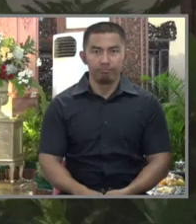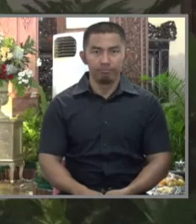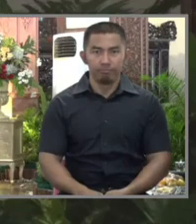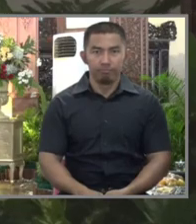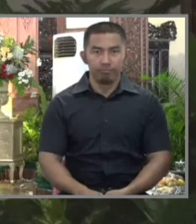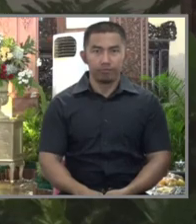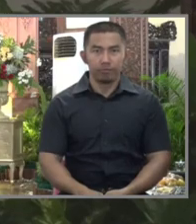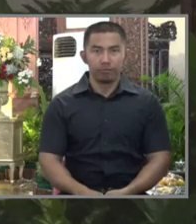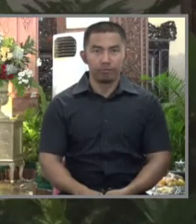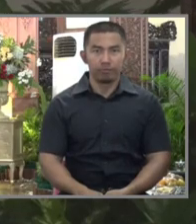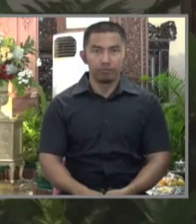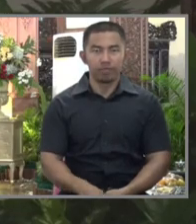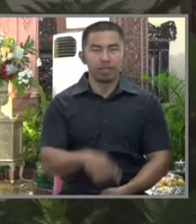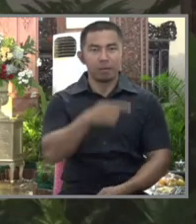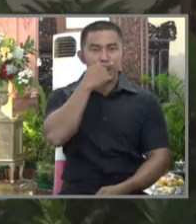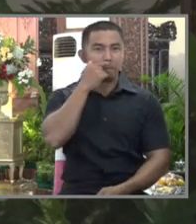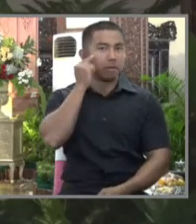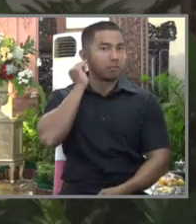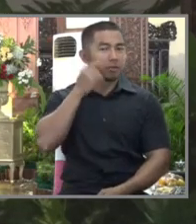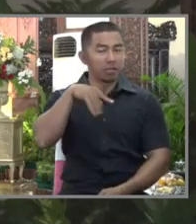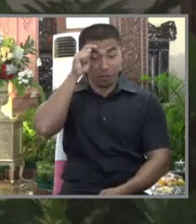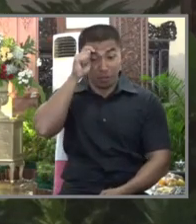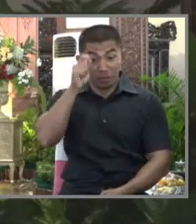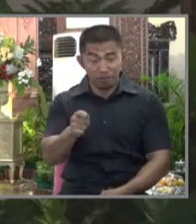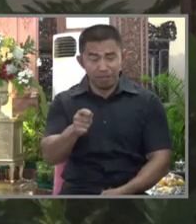Banglor. Hadirin yang sangat saya hormati,